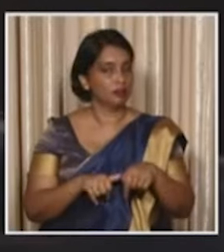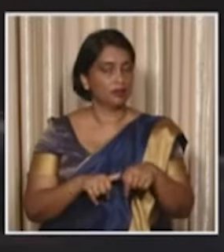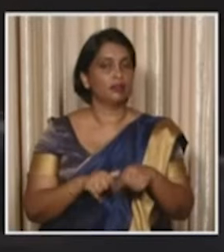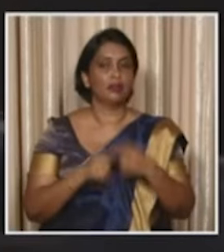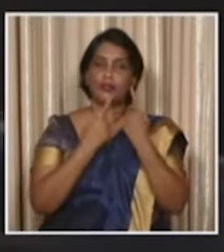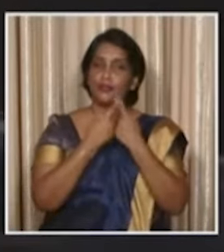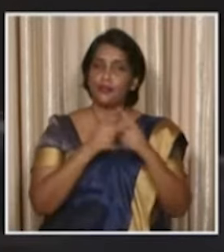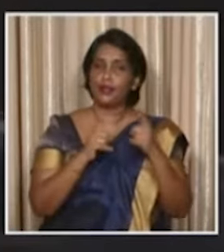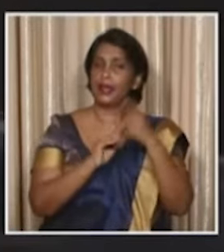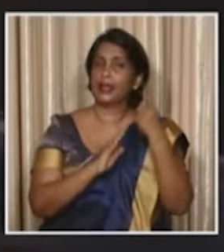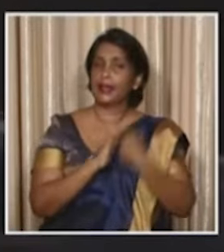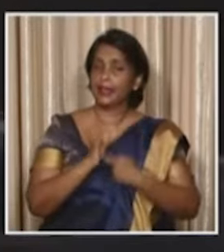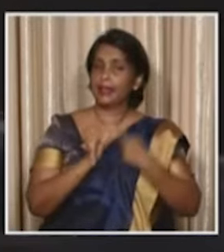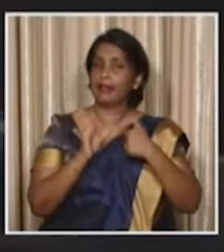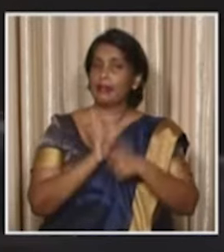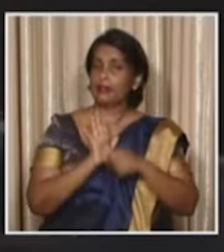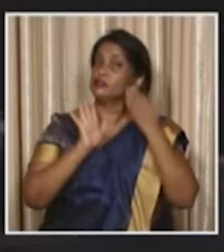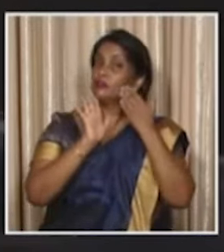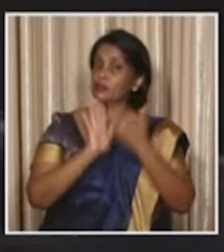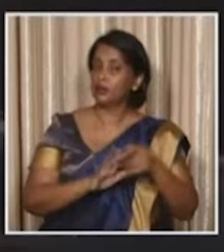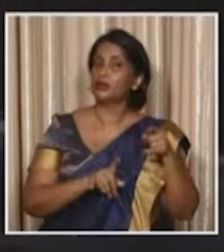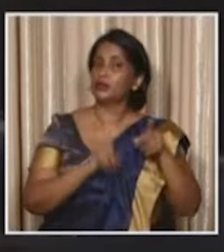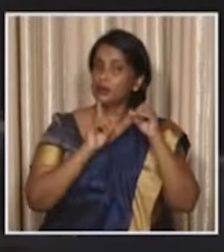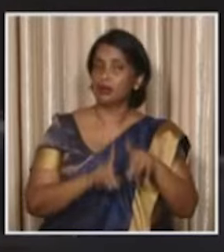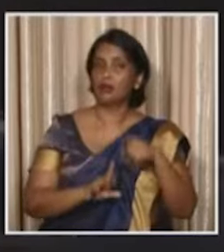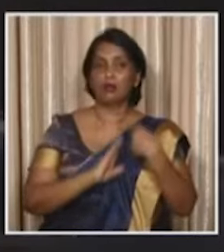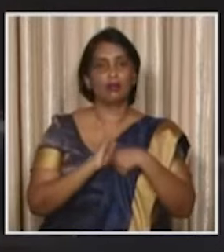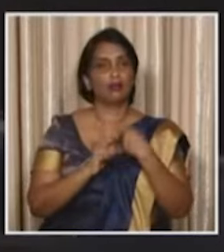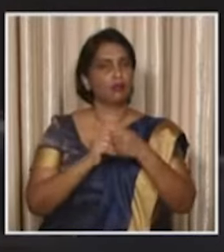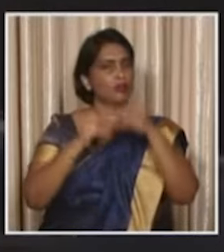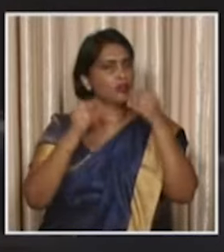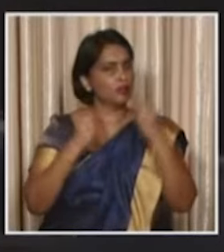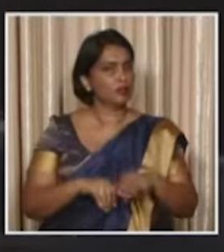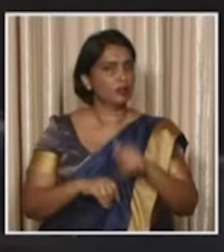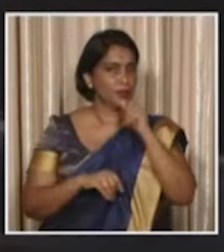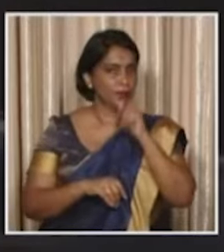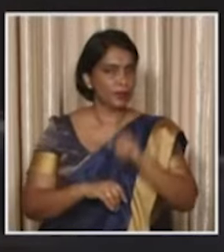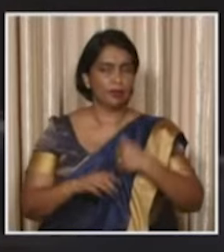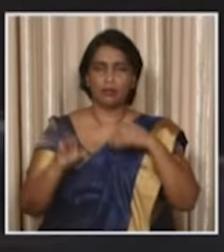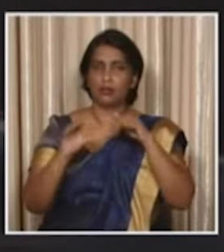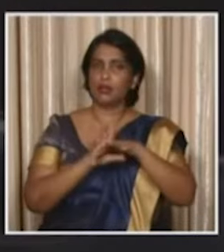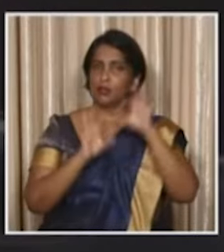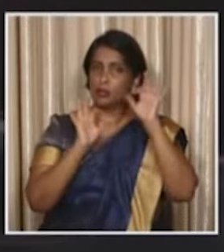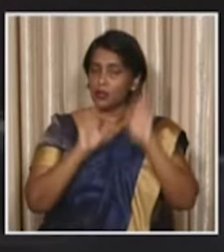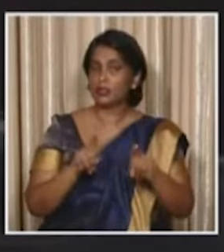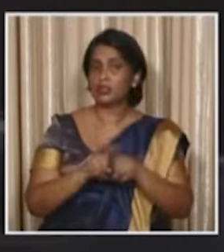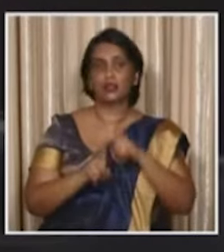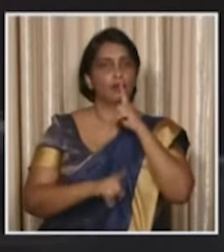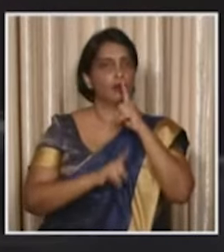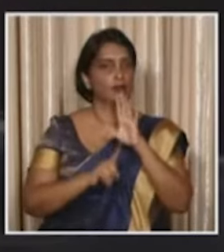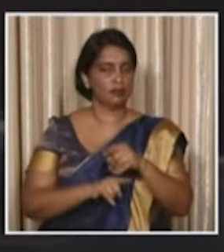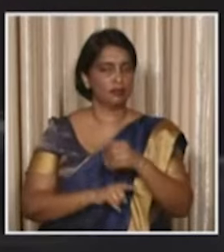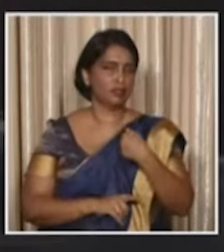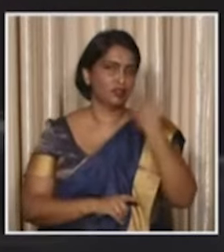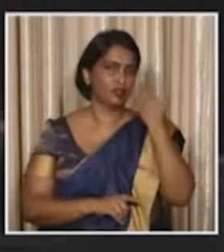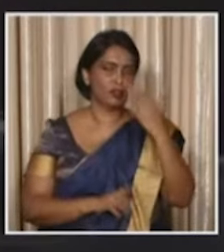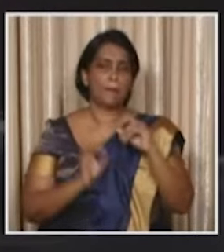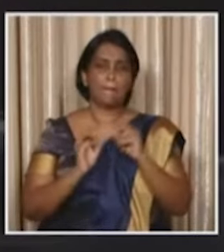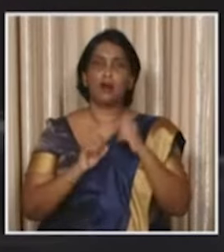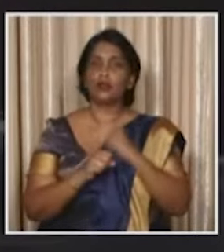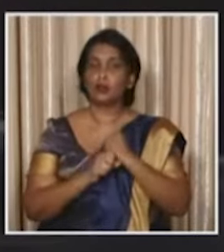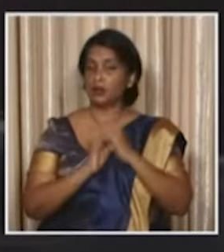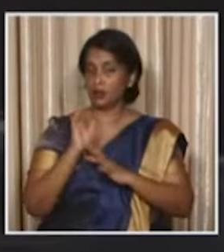විවිධ නීති අනපනත් ගෙනල්ලා මේ ආර්ථිකයේ වට්ටන්න හාංකවිසියක්වත් මැදිහත් වුණ නැති විදිහට කතා කරනවා. මම දැක්ක බඳුලුගුණ දෙන